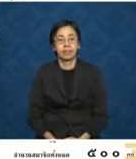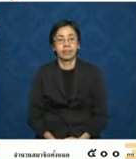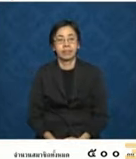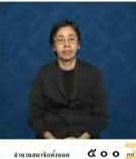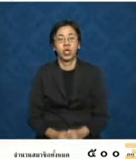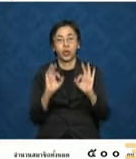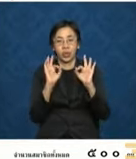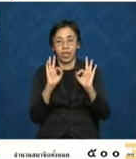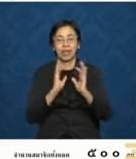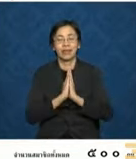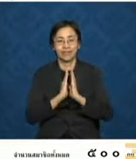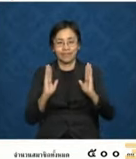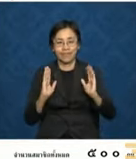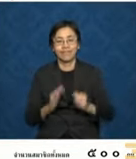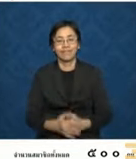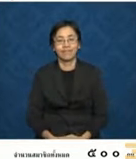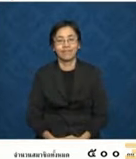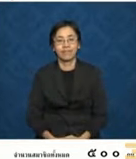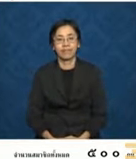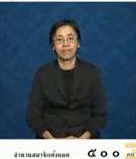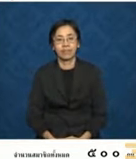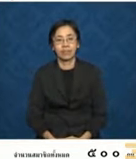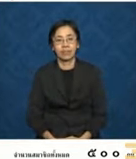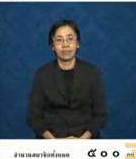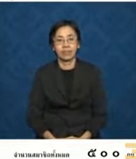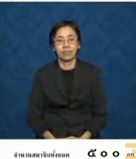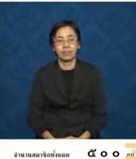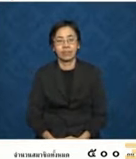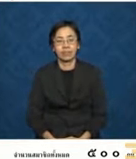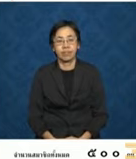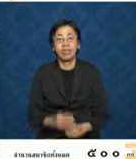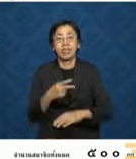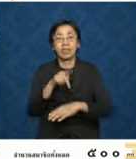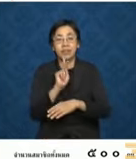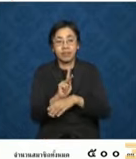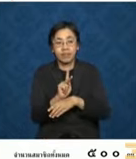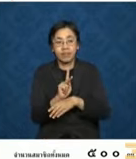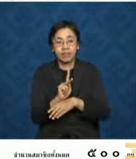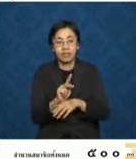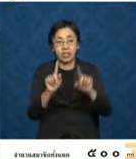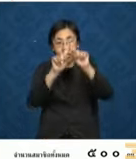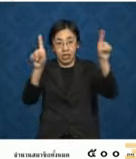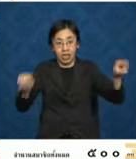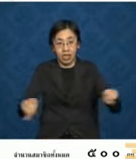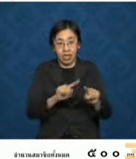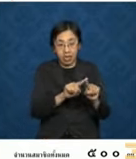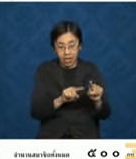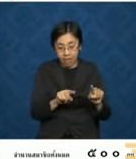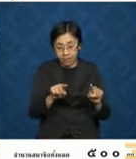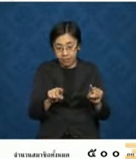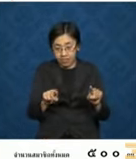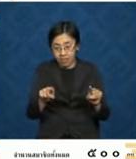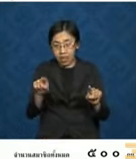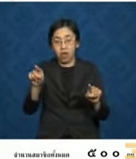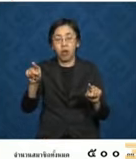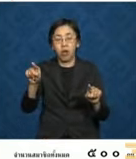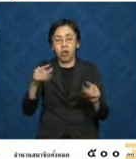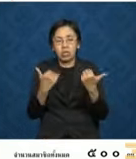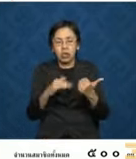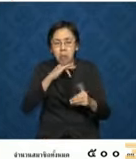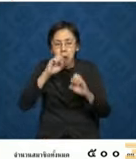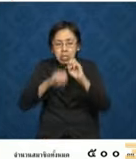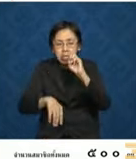โอเคขอบคุณครับท่านประธานครับท่านประธานครับการนี้แสดงให้เห็นแนวโน้มที่เพิ่มขึ้นของปริมาณขยะมูลฝ